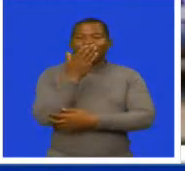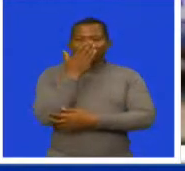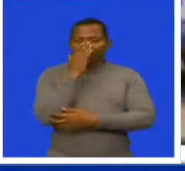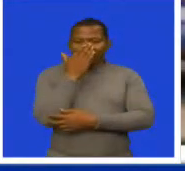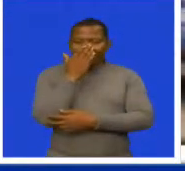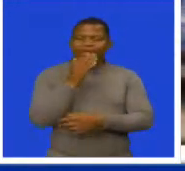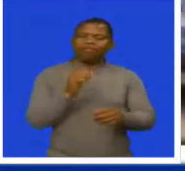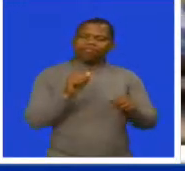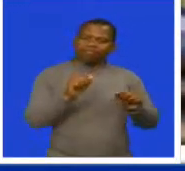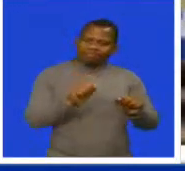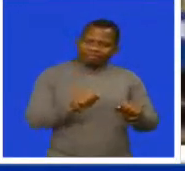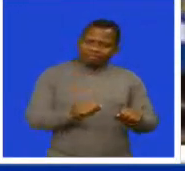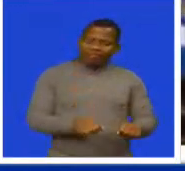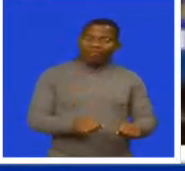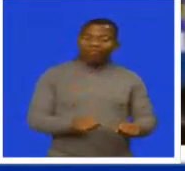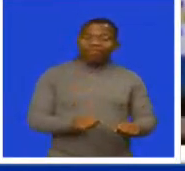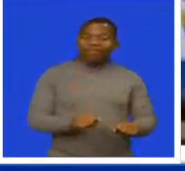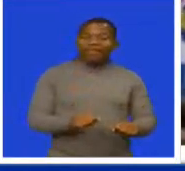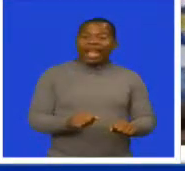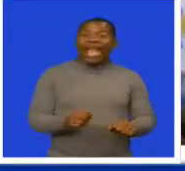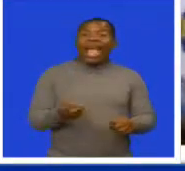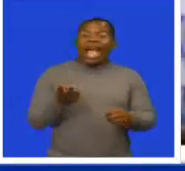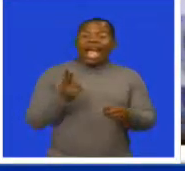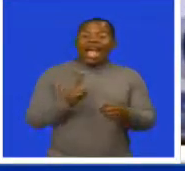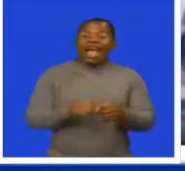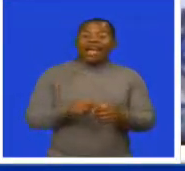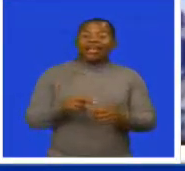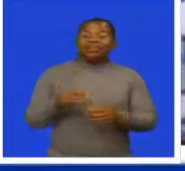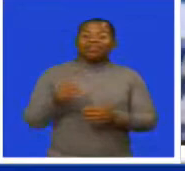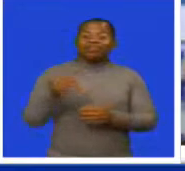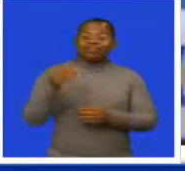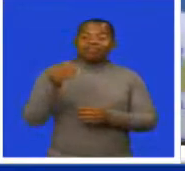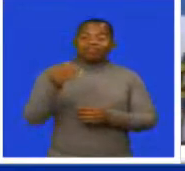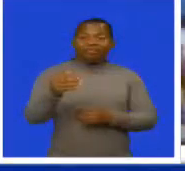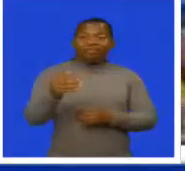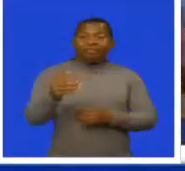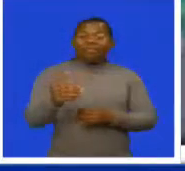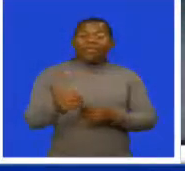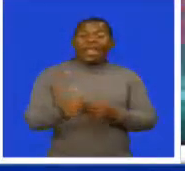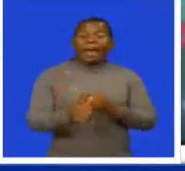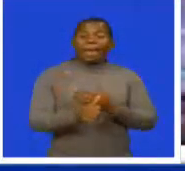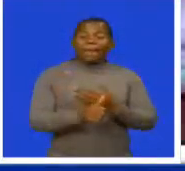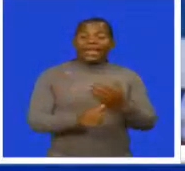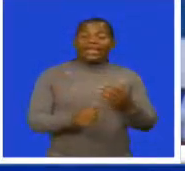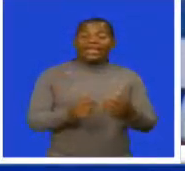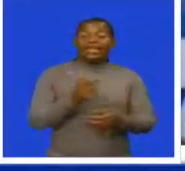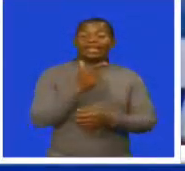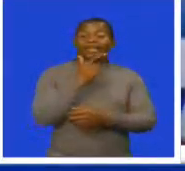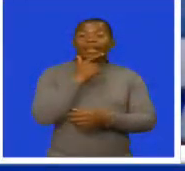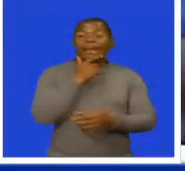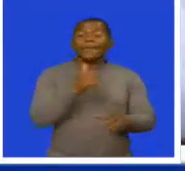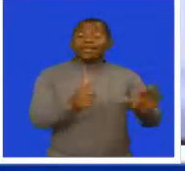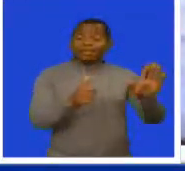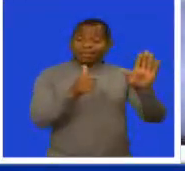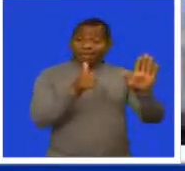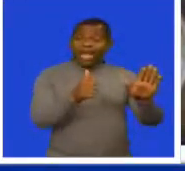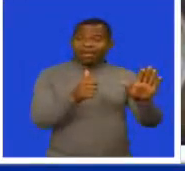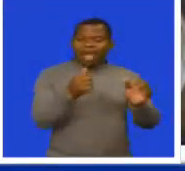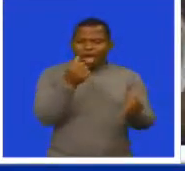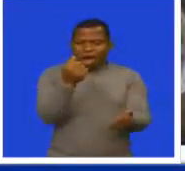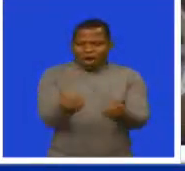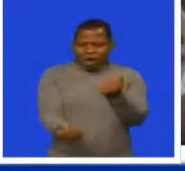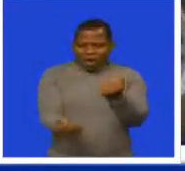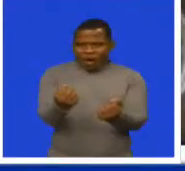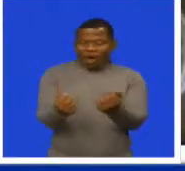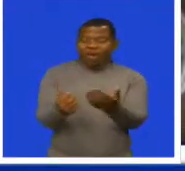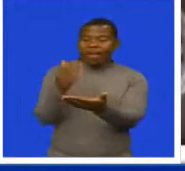ulihlehlisele embili mhla tisithupha enyangeni yengongoni kulomnyaka. Umbiko ohlanganiswe ngithemba elihle emagutshwa titfombe ngithemba